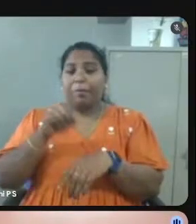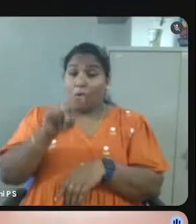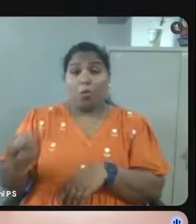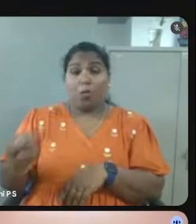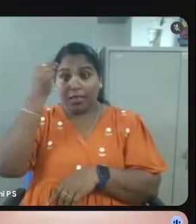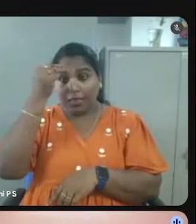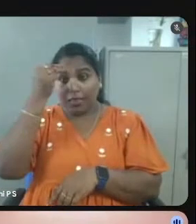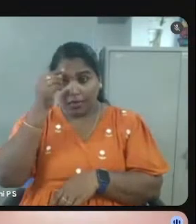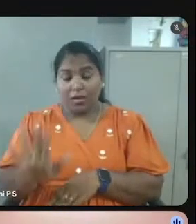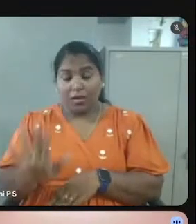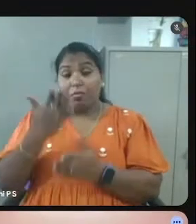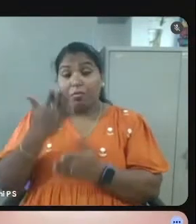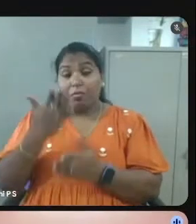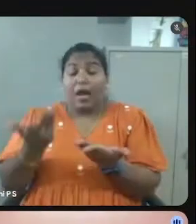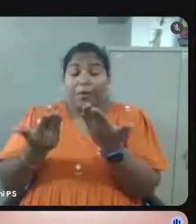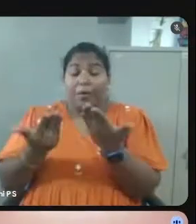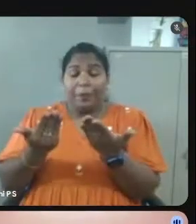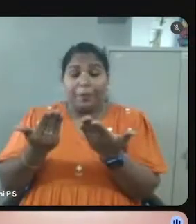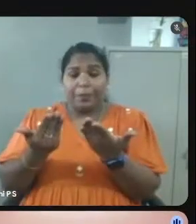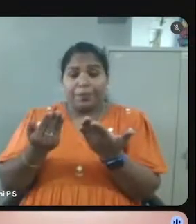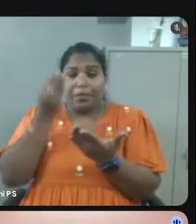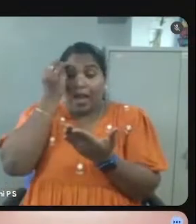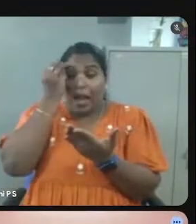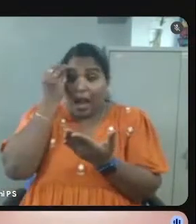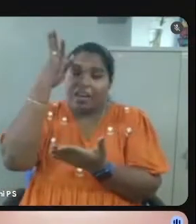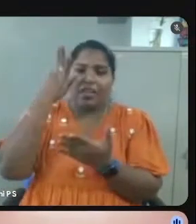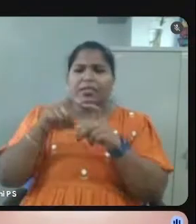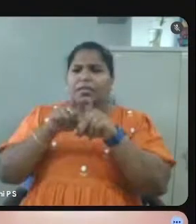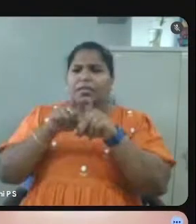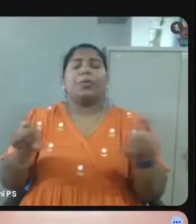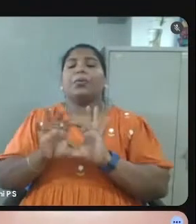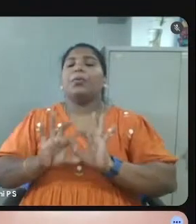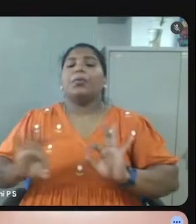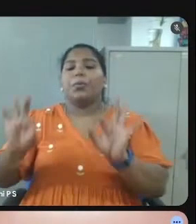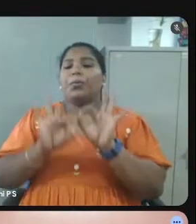ജനറൽ അവയർനെസ് കൂടി അവർക്ക് പുവറായിട്ട് ഈ പോയിന്റിൽ ഉണ്ടായിരുന്നു.